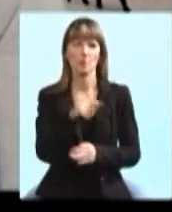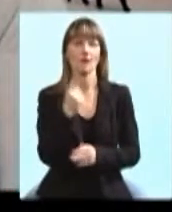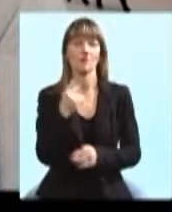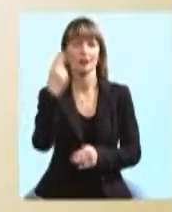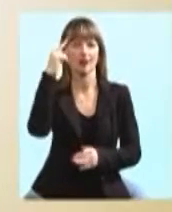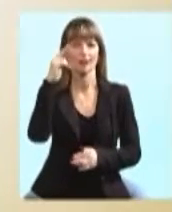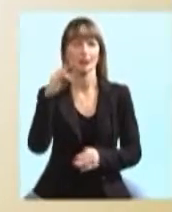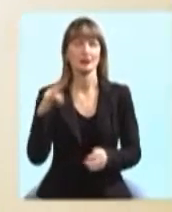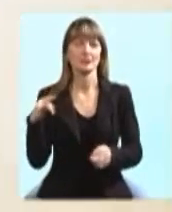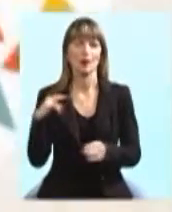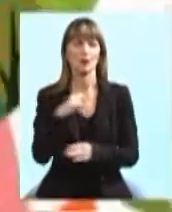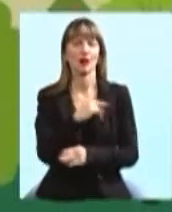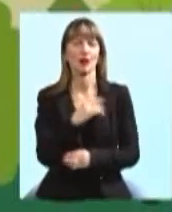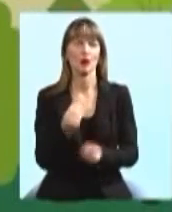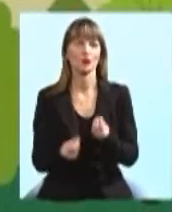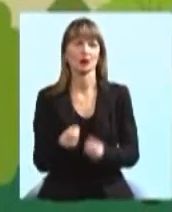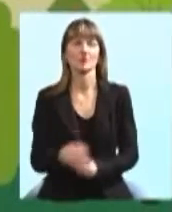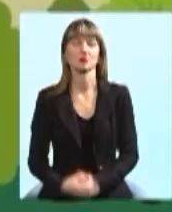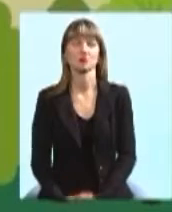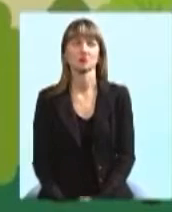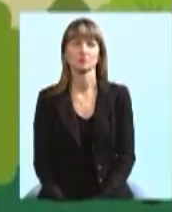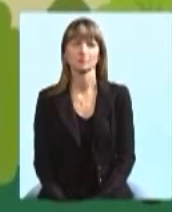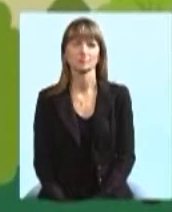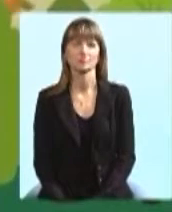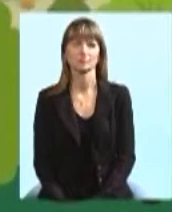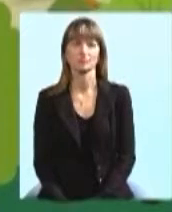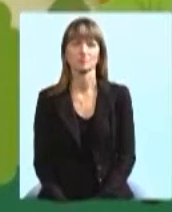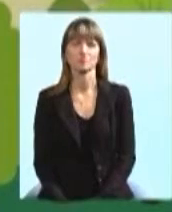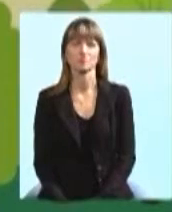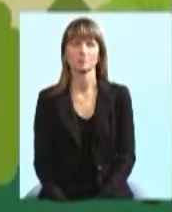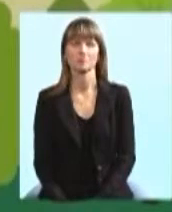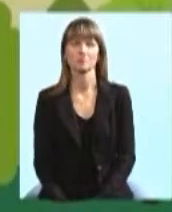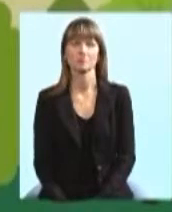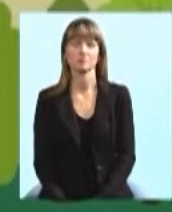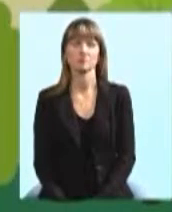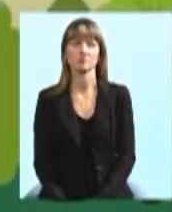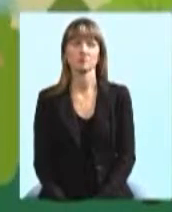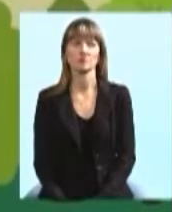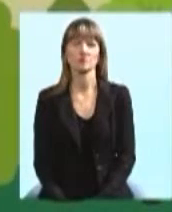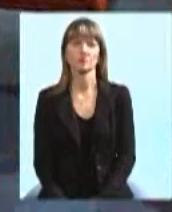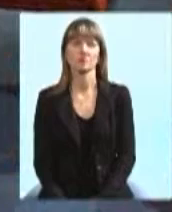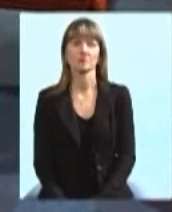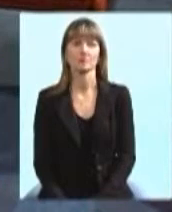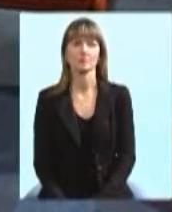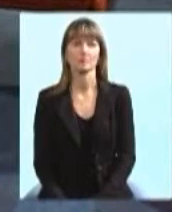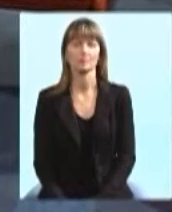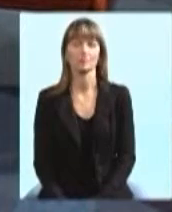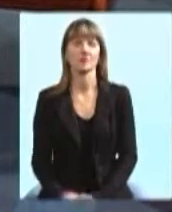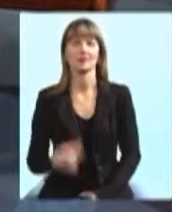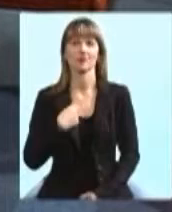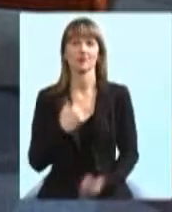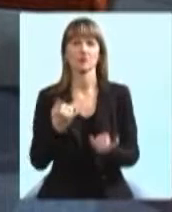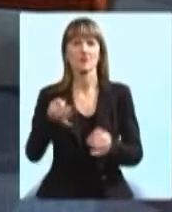верю в приметы. От Ось я